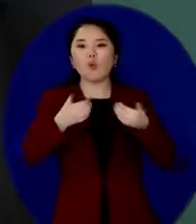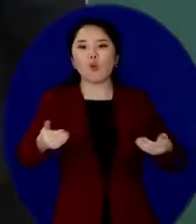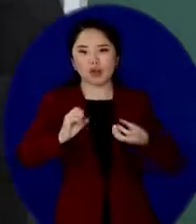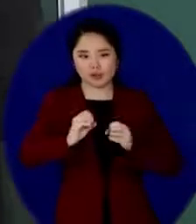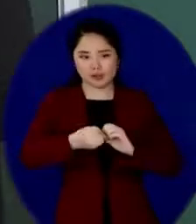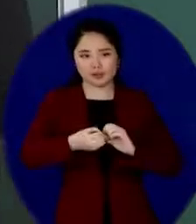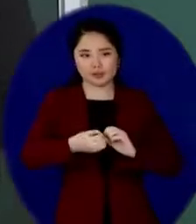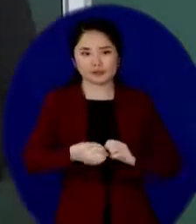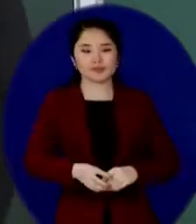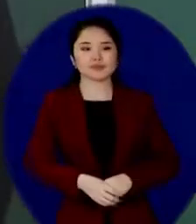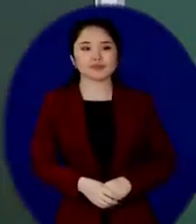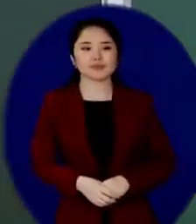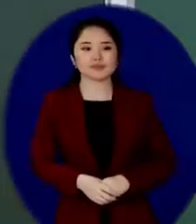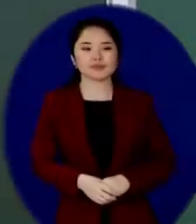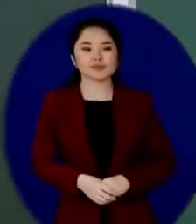хий.